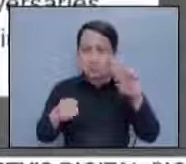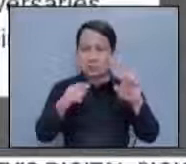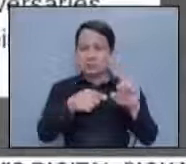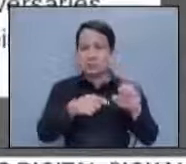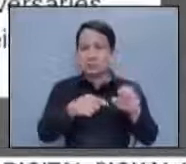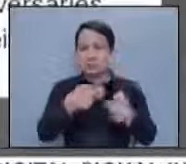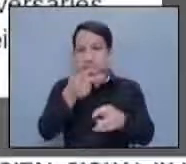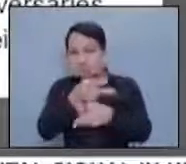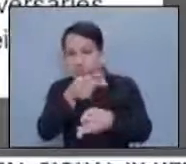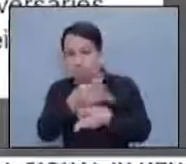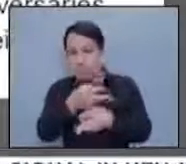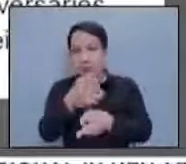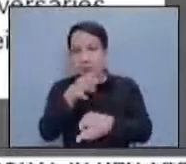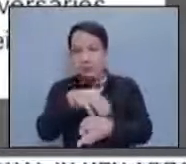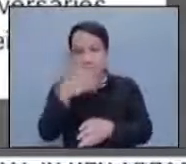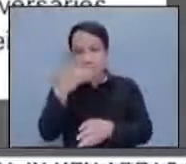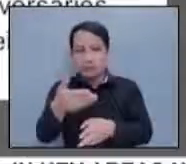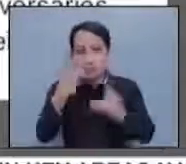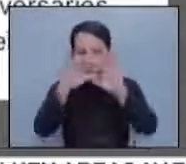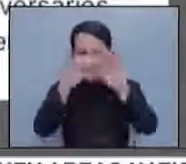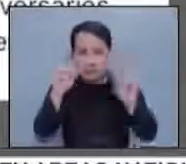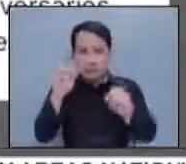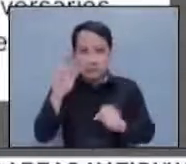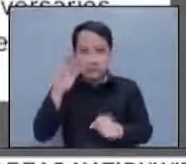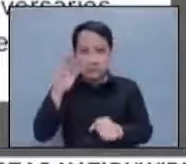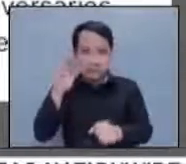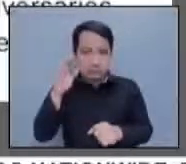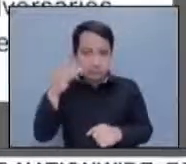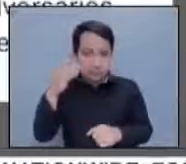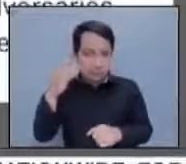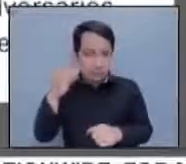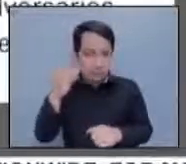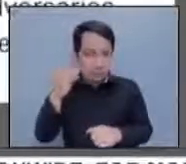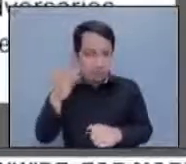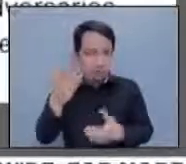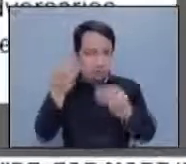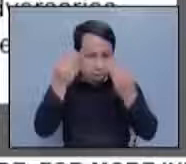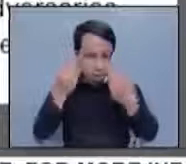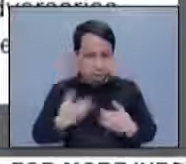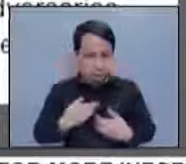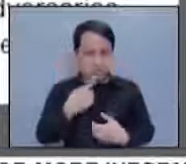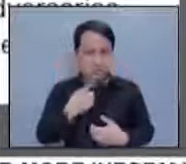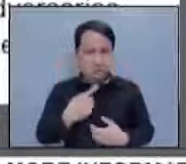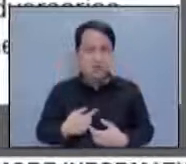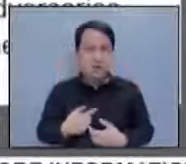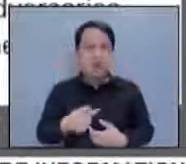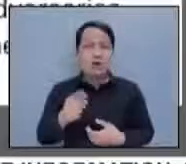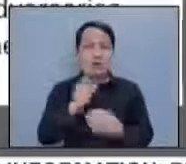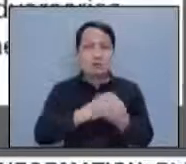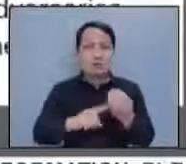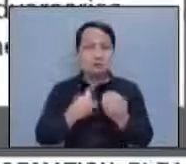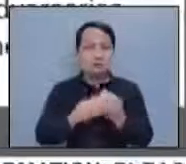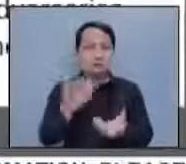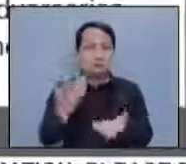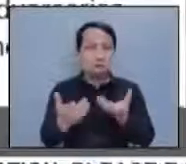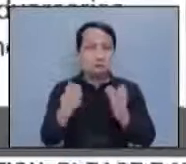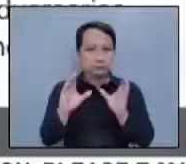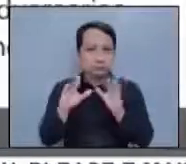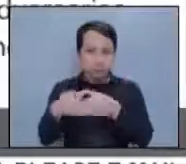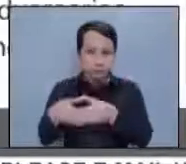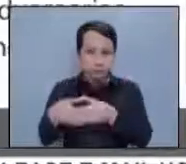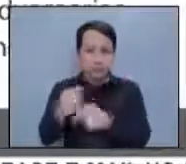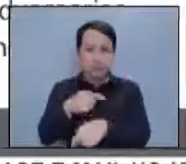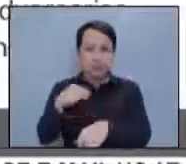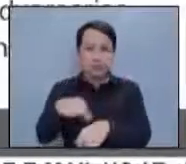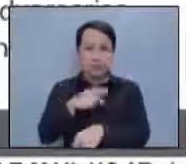maigat ang susunod na administrasyon. Ito'y dahil nakatanggap umano siya ng impormasyon na may mga grupo mula rito sa